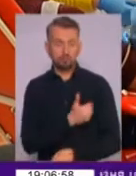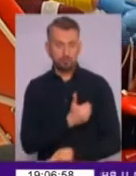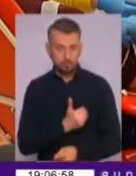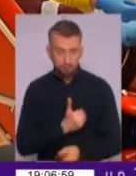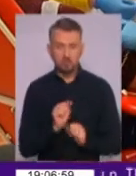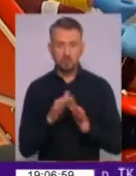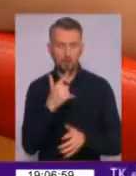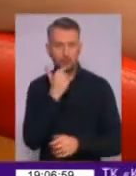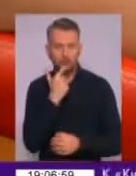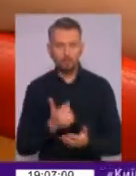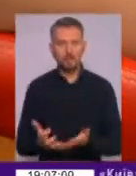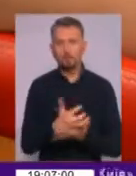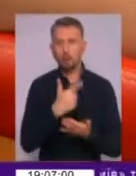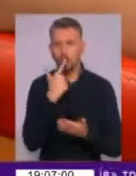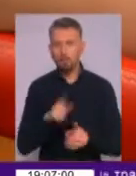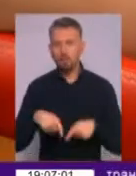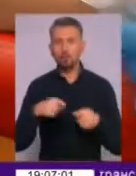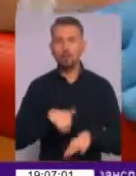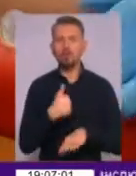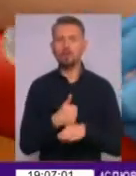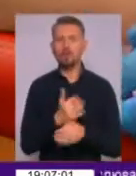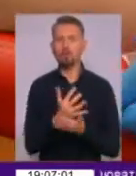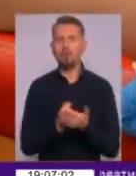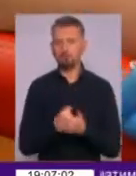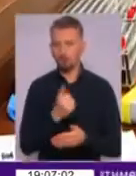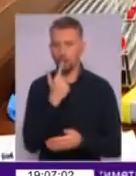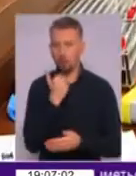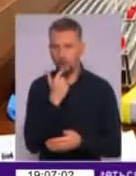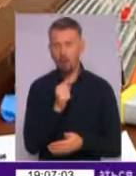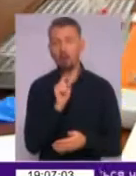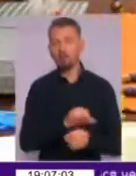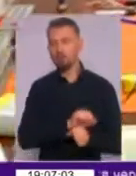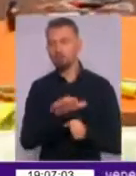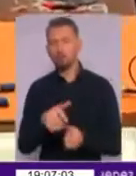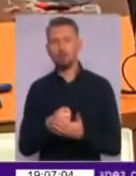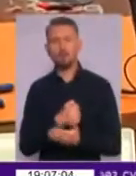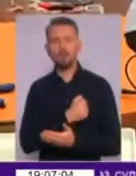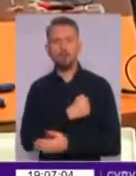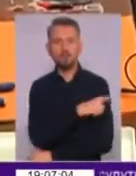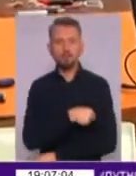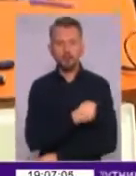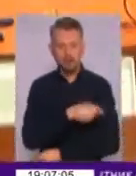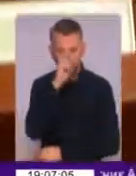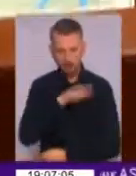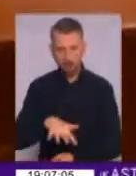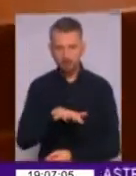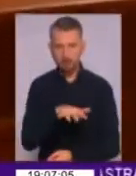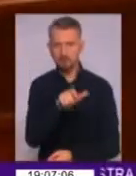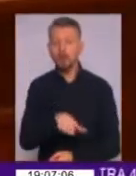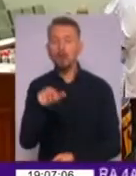донорами. Зібрану рідину передадуть до головного банку крові. Звідти її направлять до військових шпиталів країни. Люди